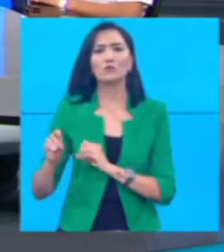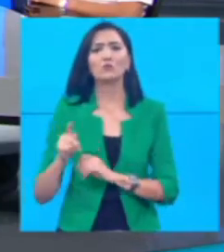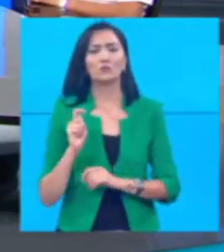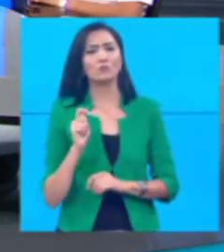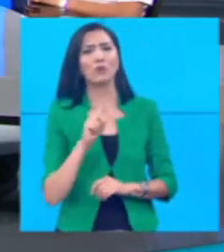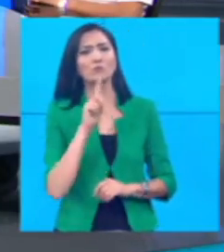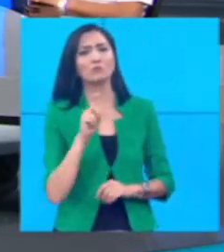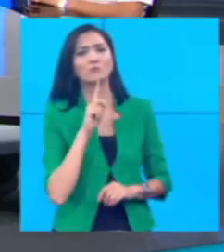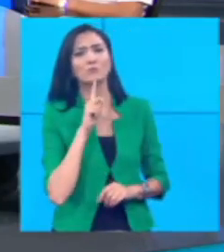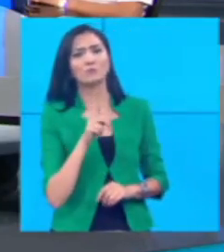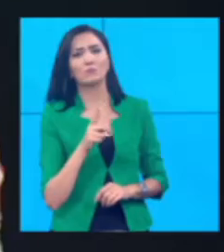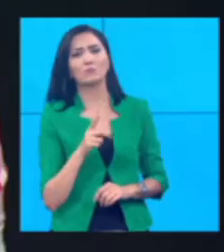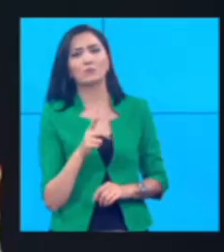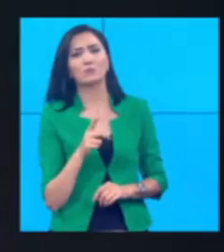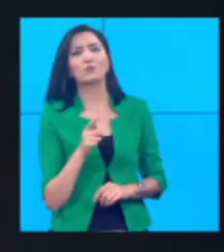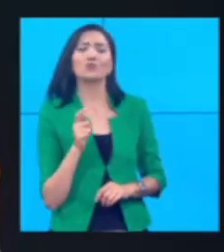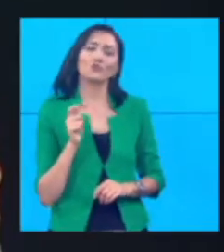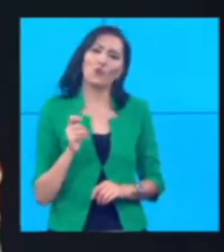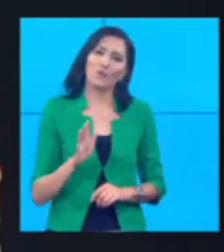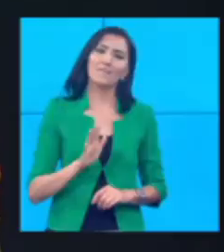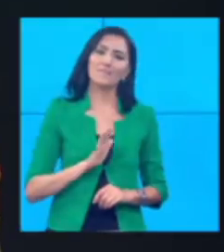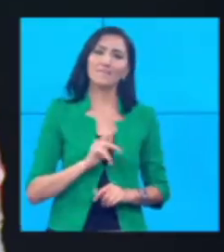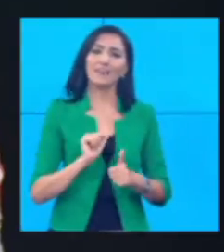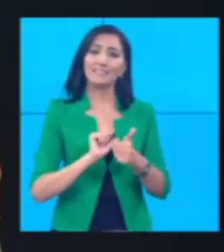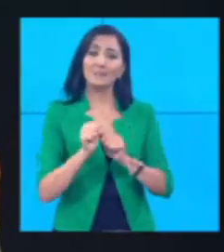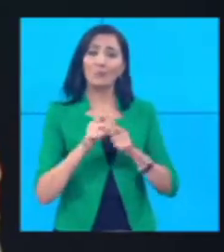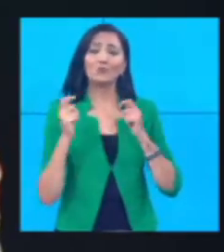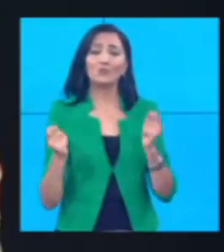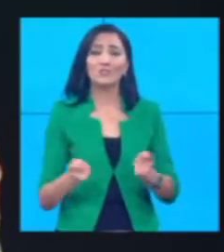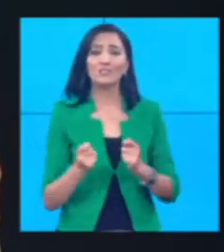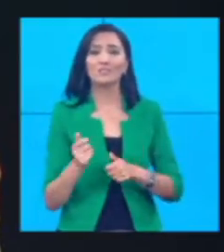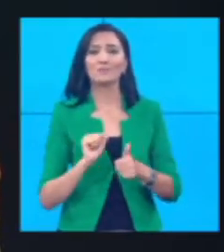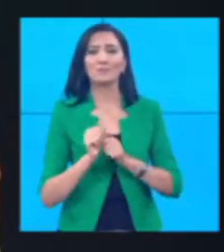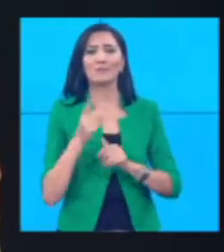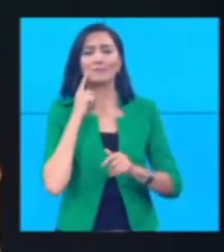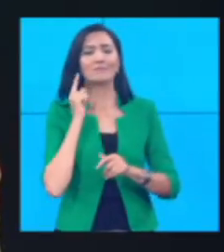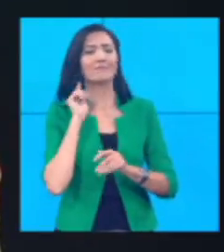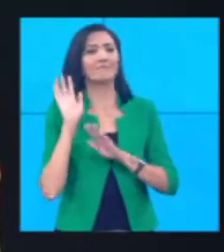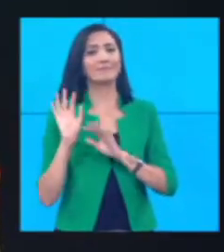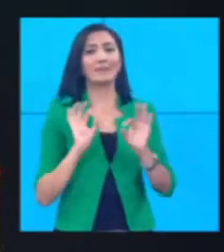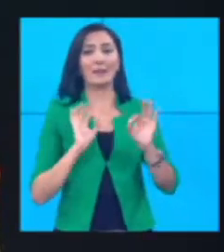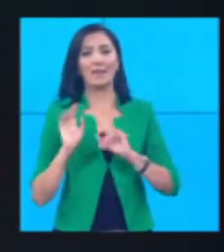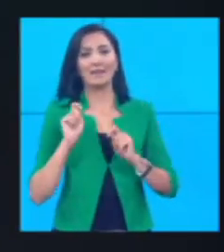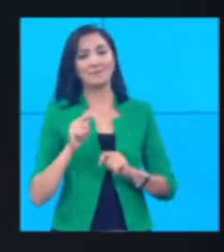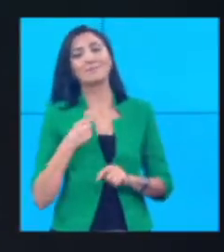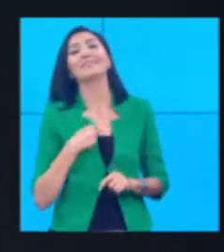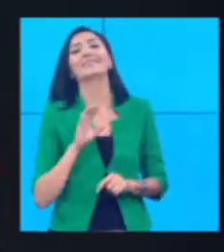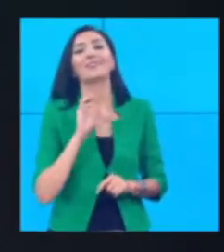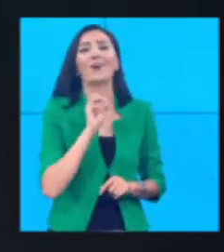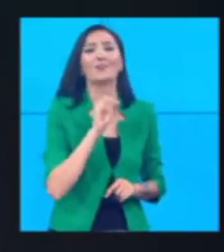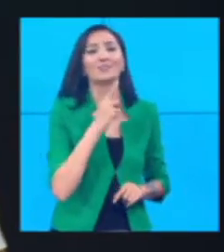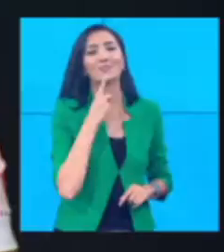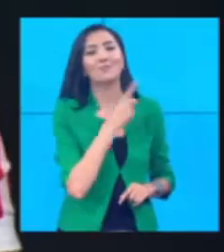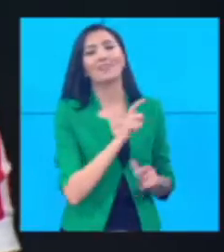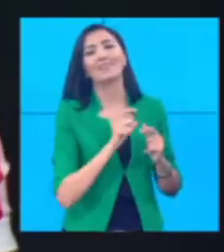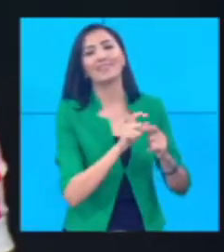zor bir şey mi sence? Tabii zaman da zorlukları var sonuçta. Sporcu çalıştığında. Sporcu çok naz yapar mı? Çok kaprisli midir? Onu hocaya sormak